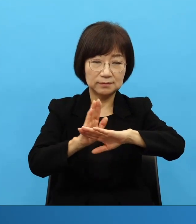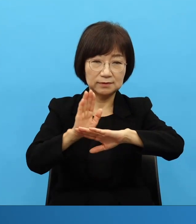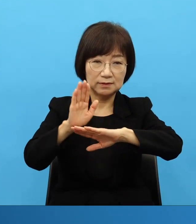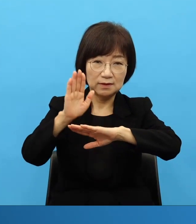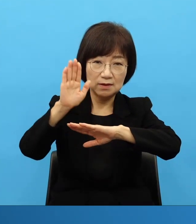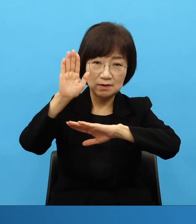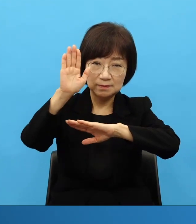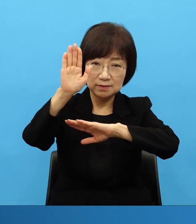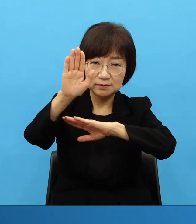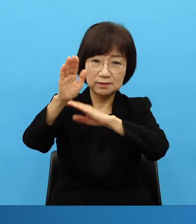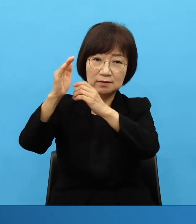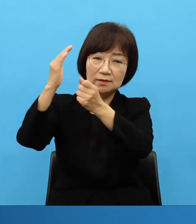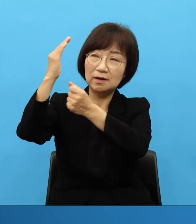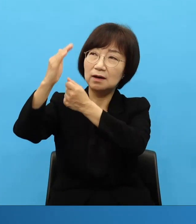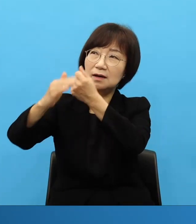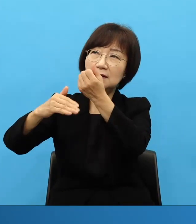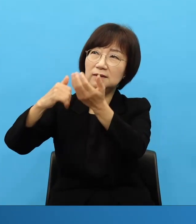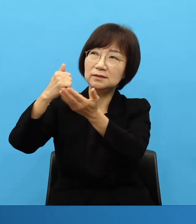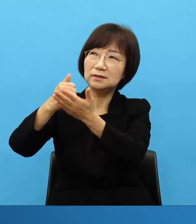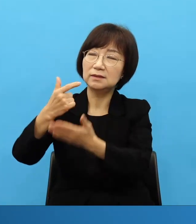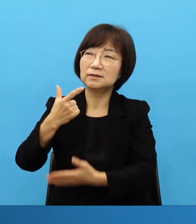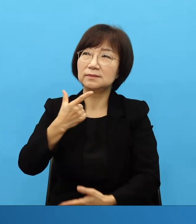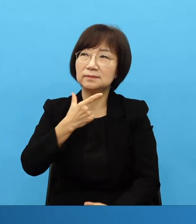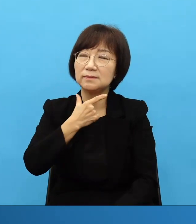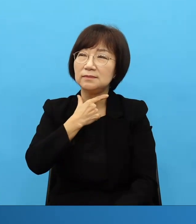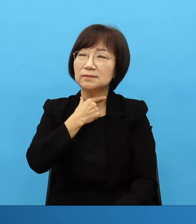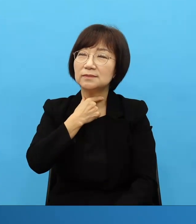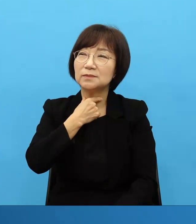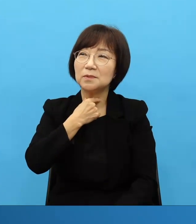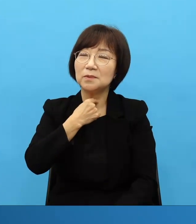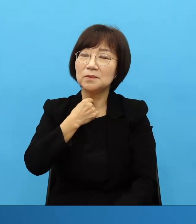응답을 넘어서 하나님